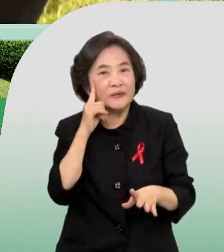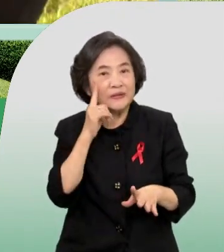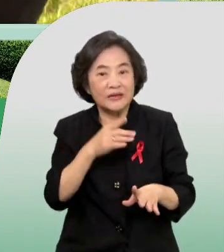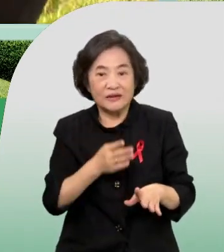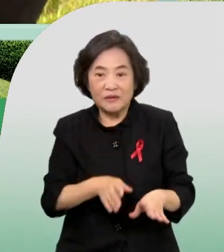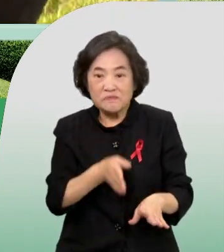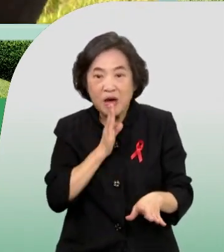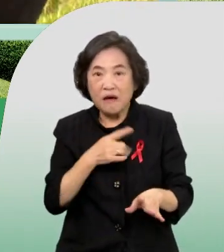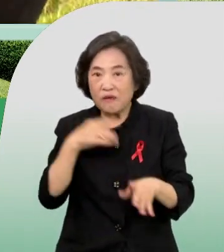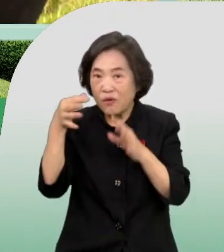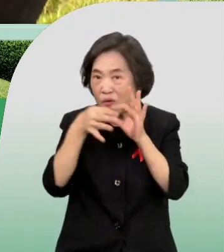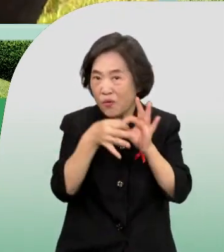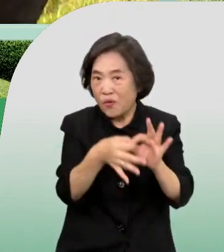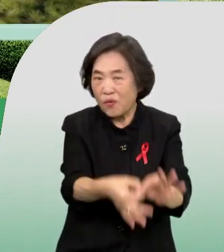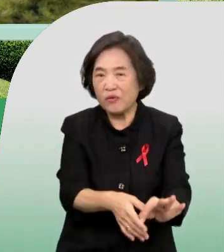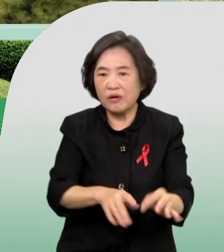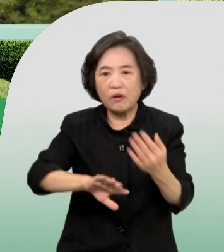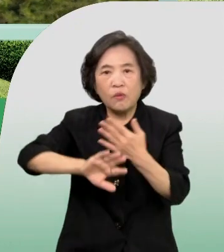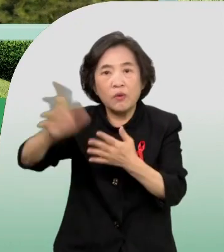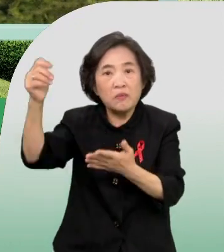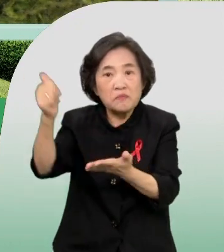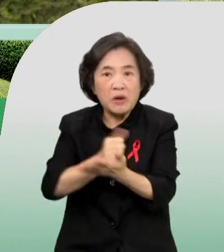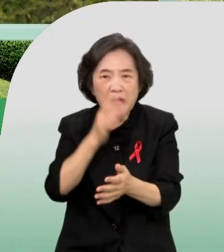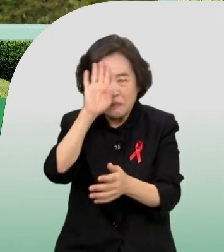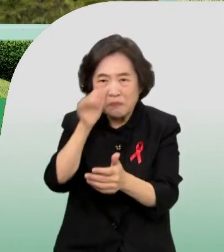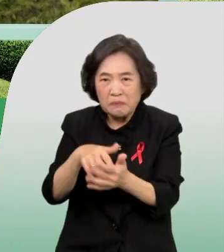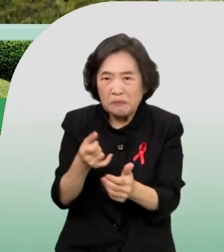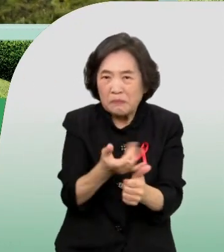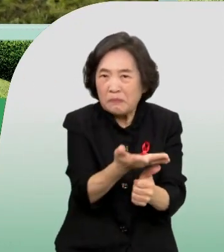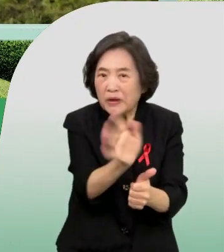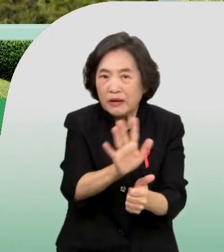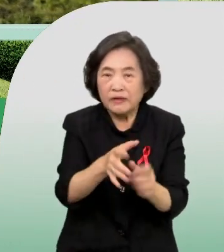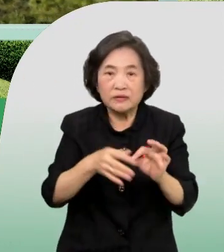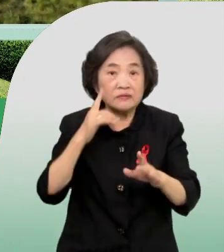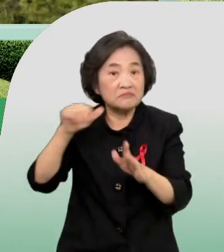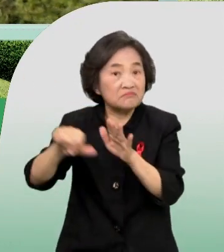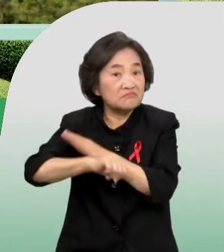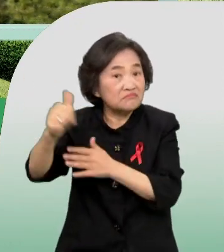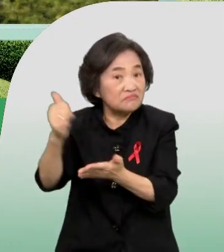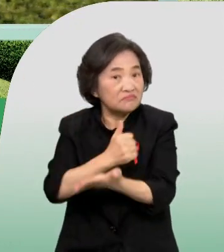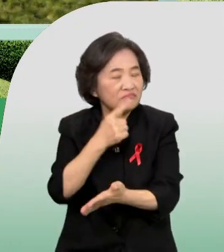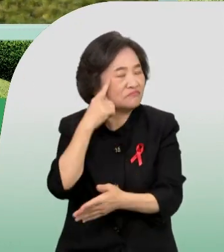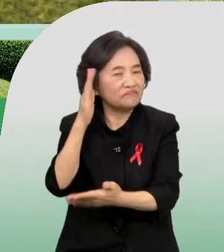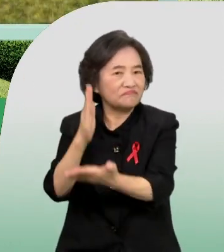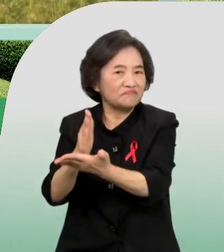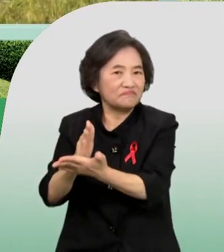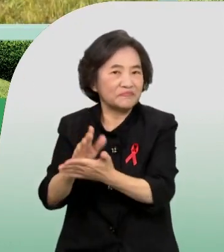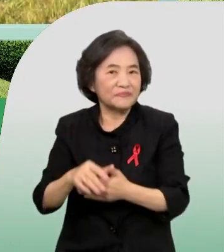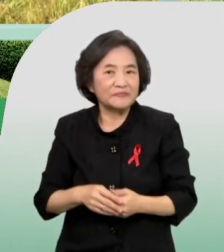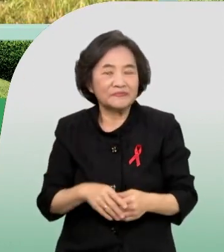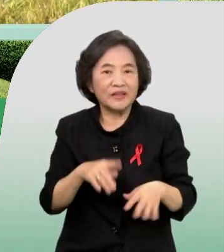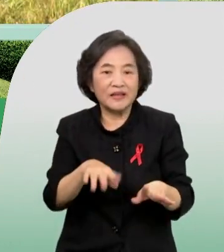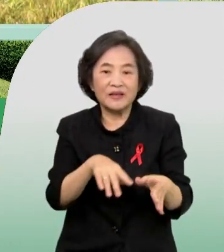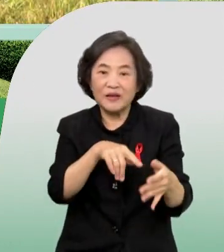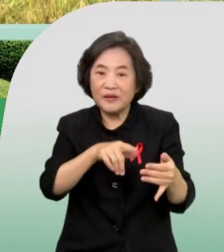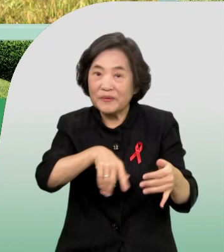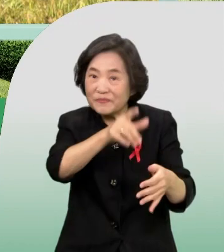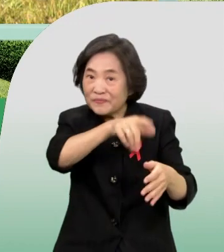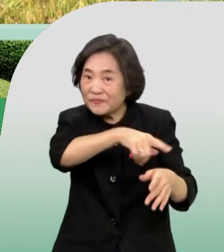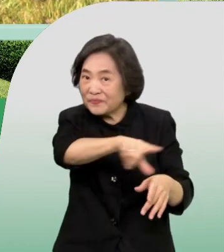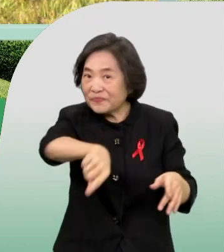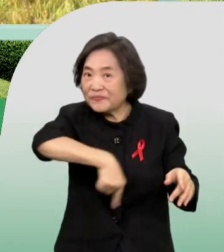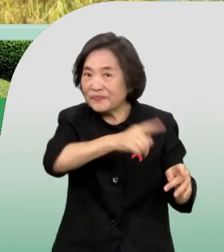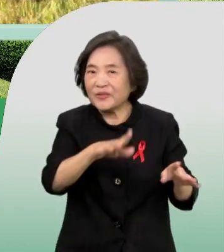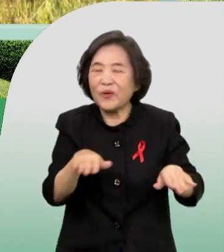马安全的血统，韩国没有传染病，冰岛系不准进口马的个。韩国冻存的冰岛